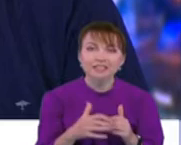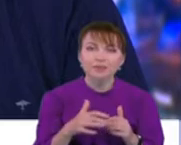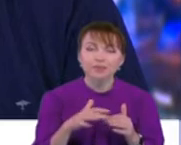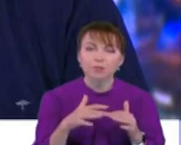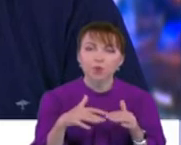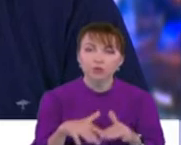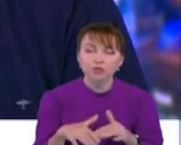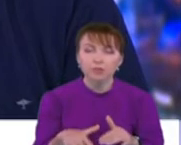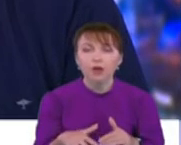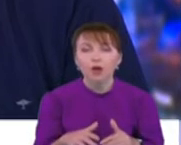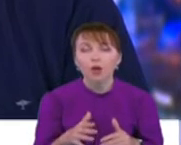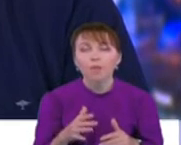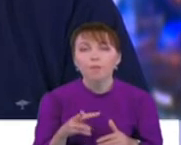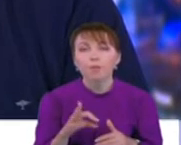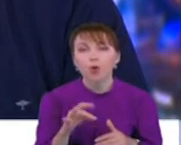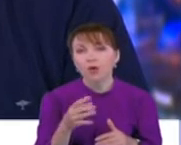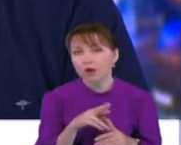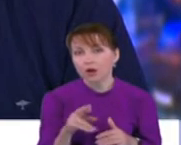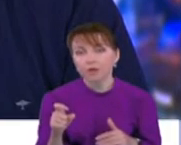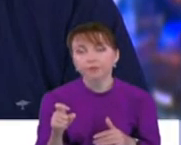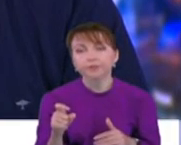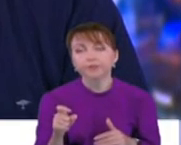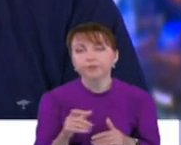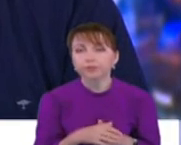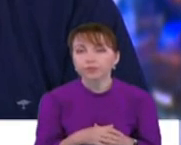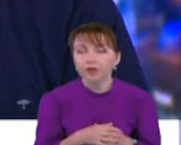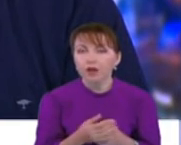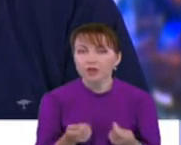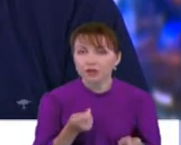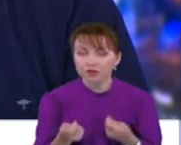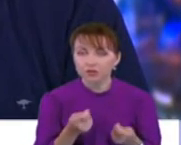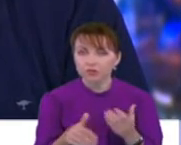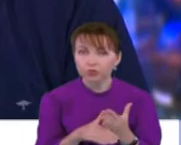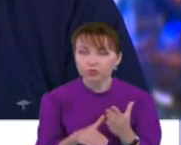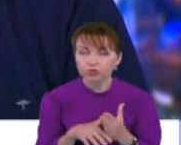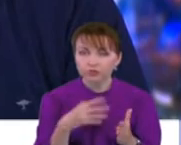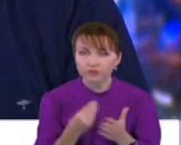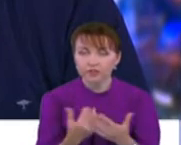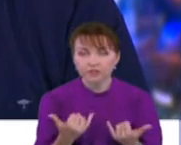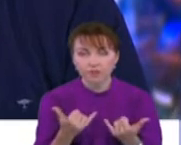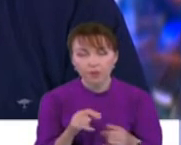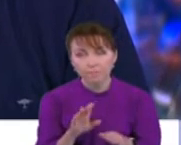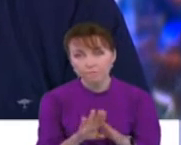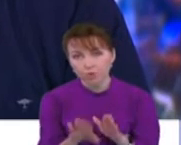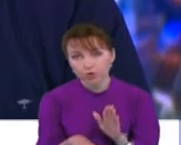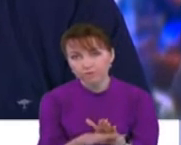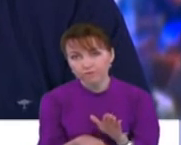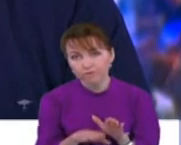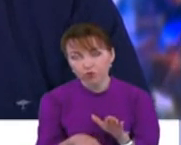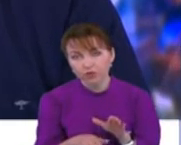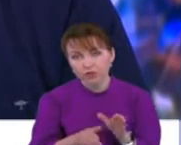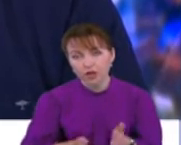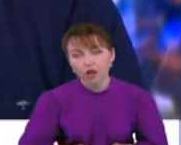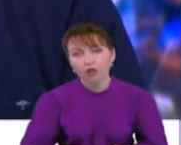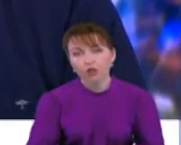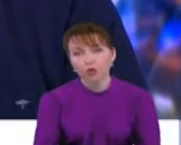скажем так, морях. Ведь они контролируют с помощью своих современных подводных атомных лодок и Атлантику, и